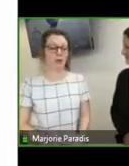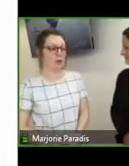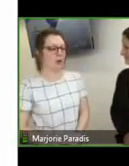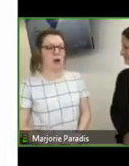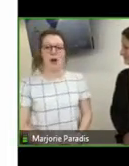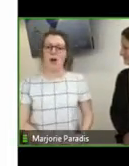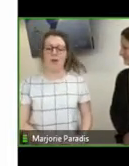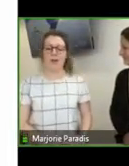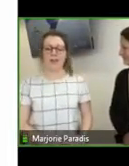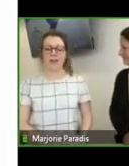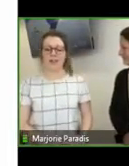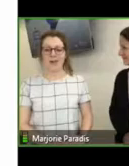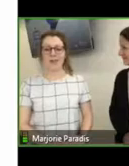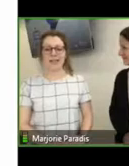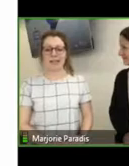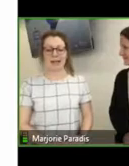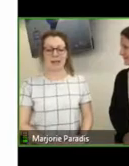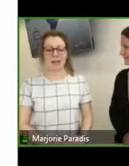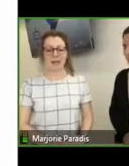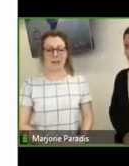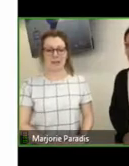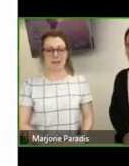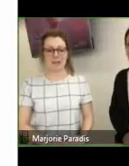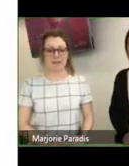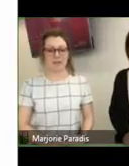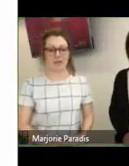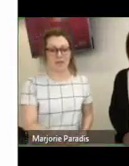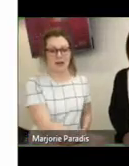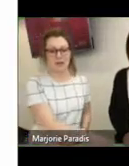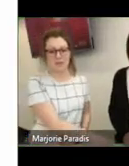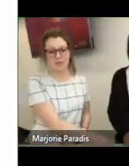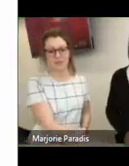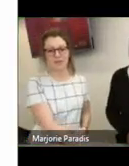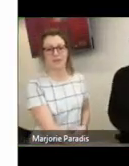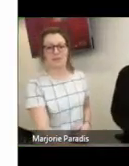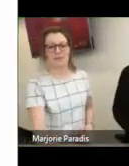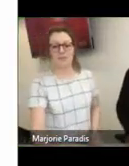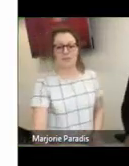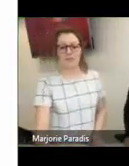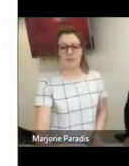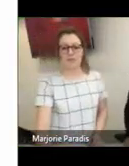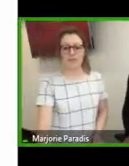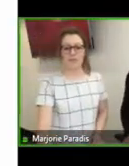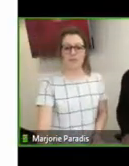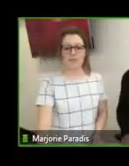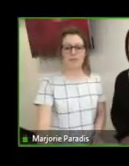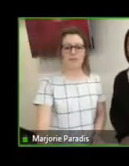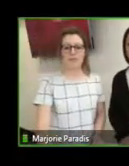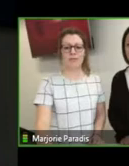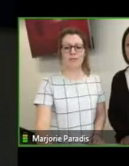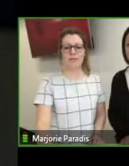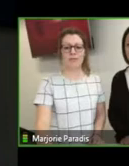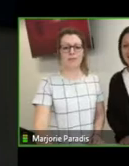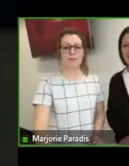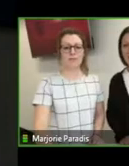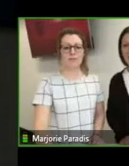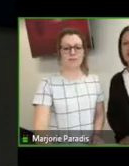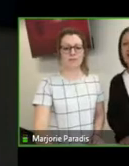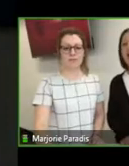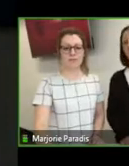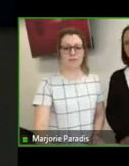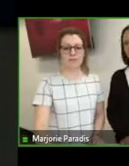donc on va pas tarder à ça aujourd'hui. Voilà. Même si on connaît la plupart des gens qui